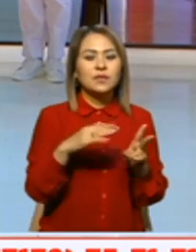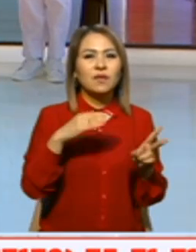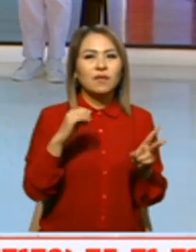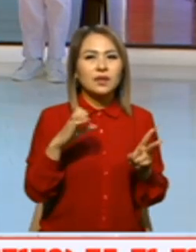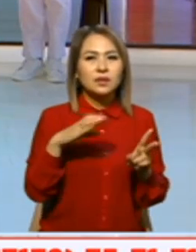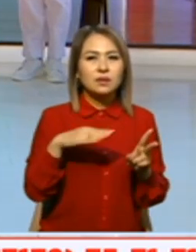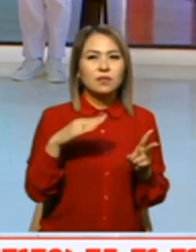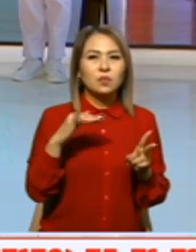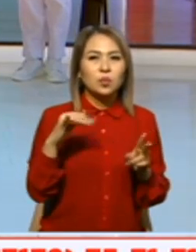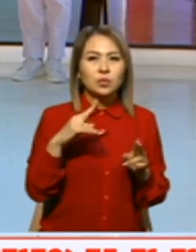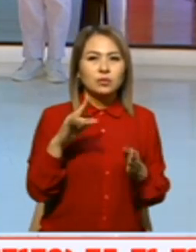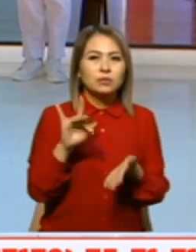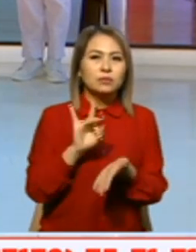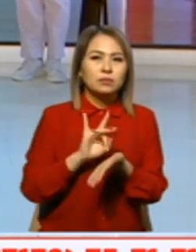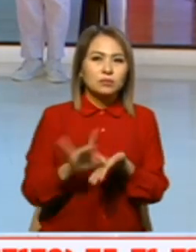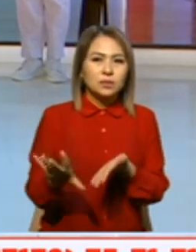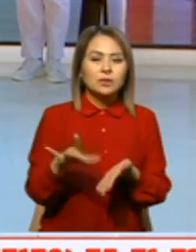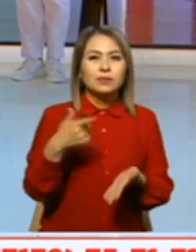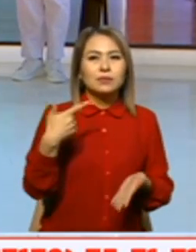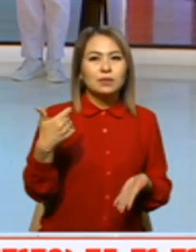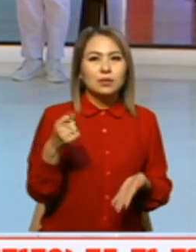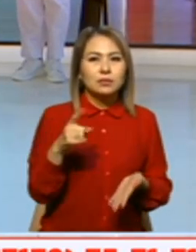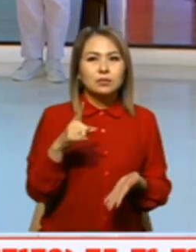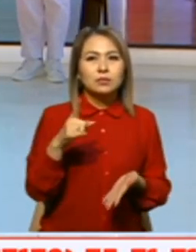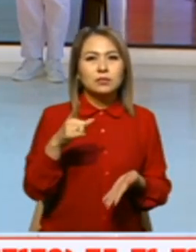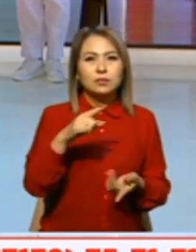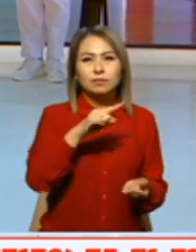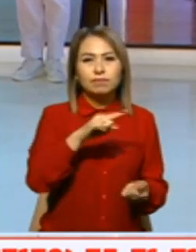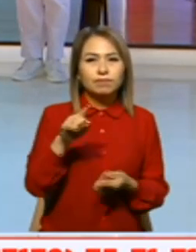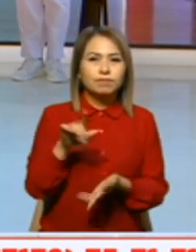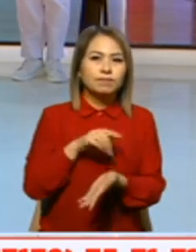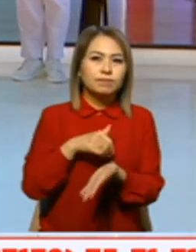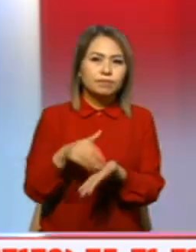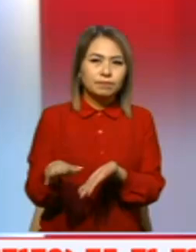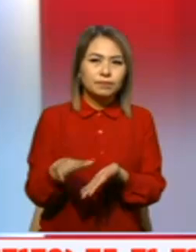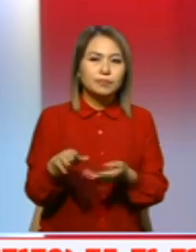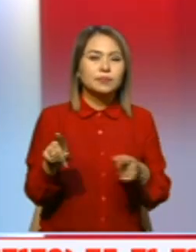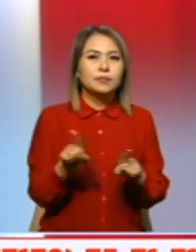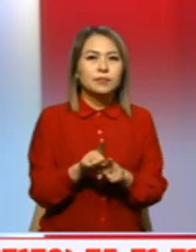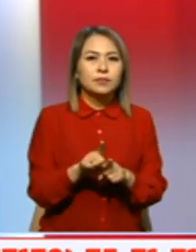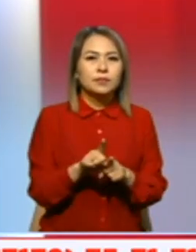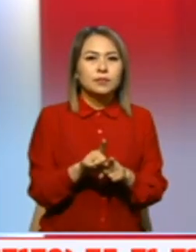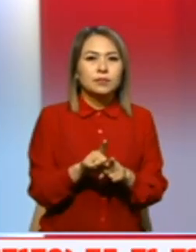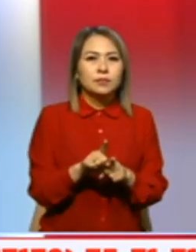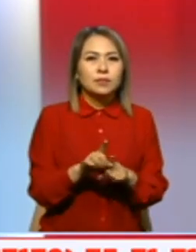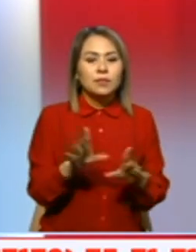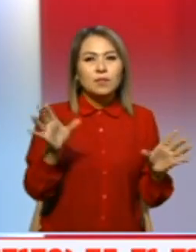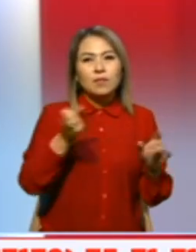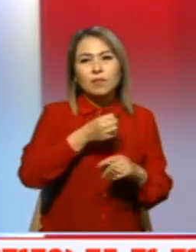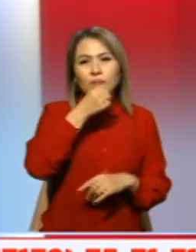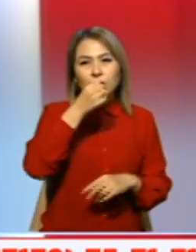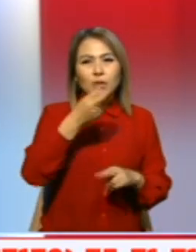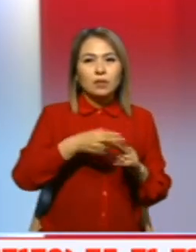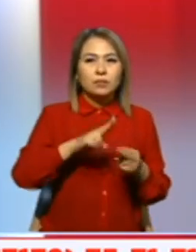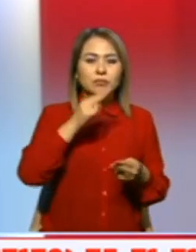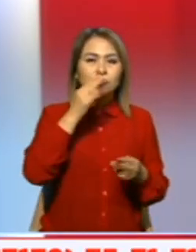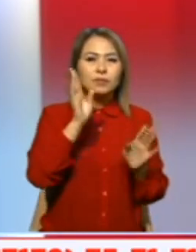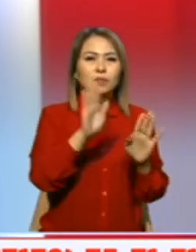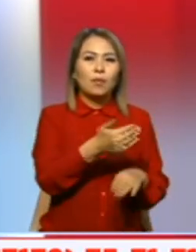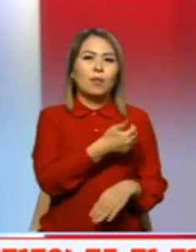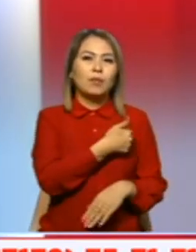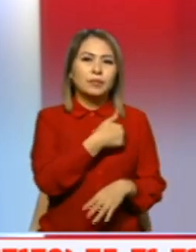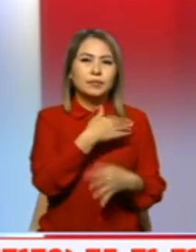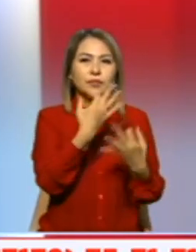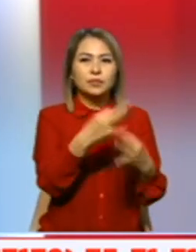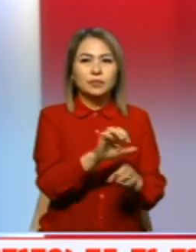фастфудтарды, газды, сусындарды көп қолданбау, жәрі жей салсын деп, яғни үлкен адамдар жеген соң баланы да жегісі келеді, оның